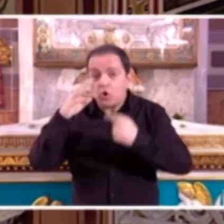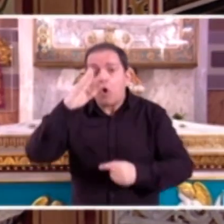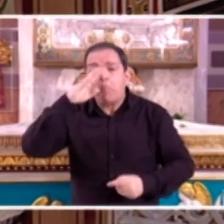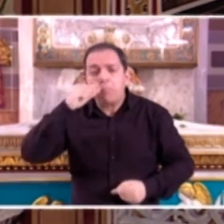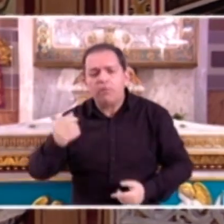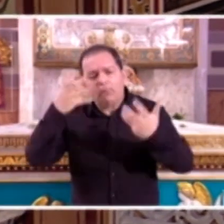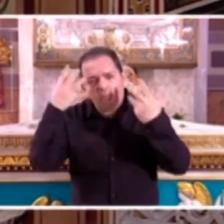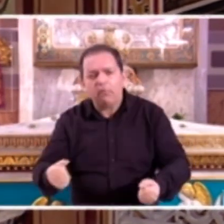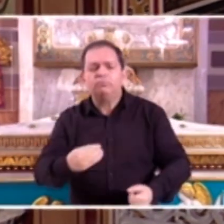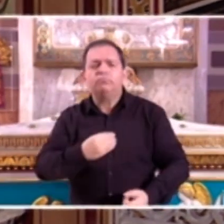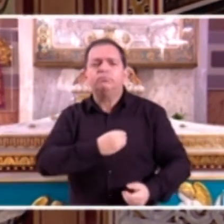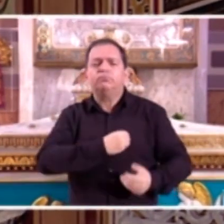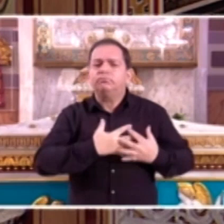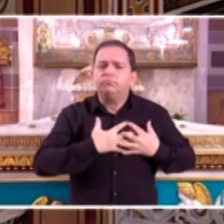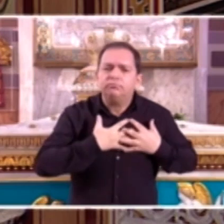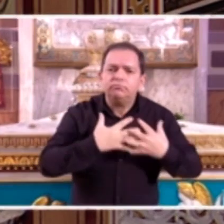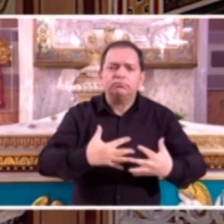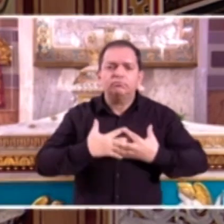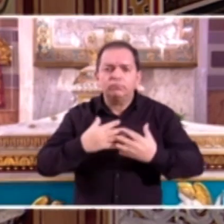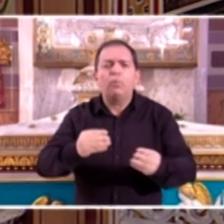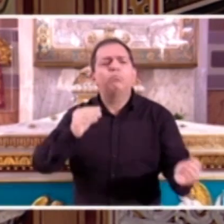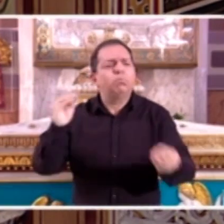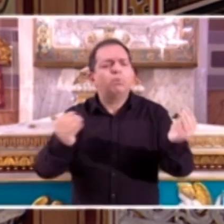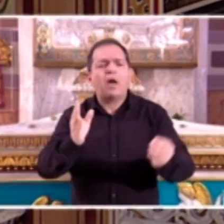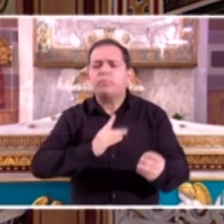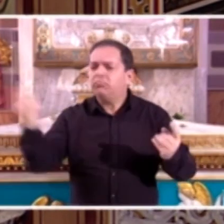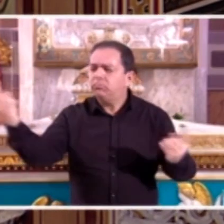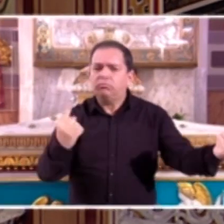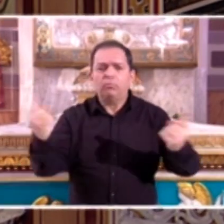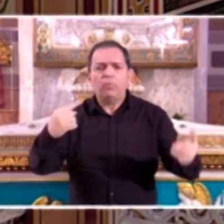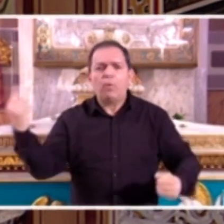πάντα άνθρωπον ερχόμενον εις τον κόσμον.